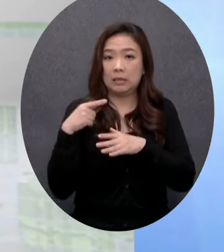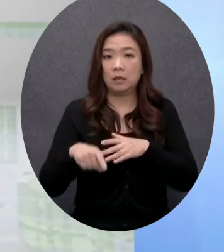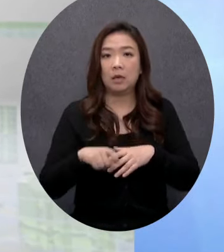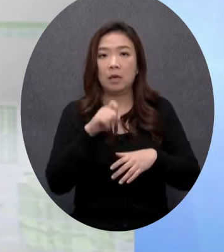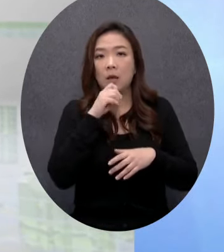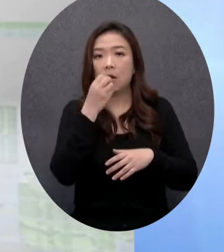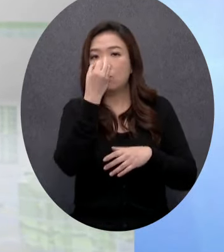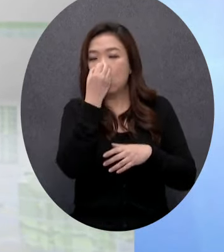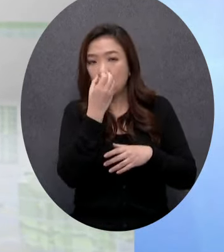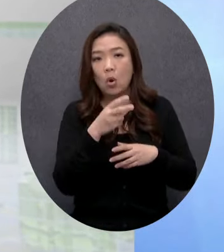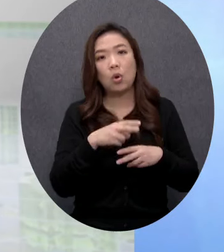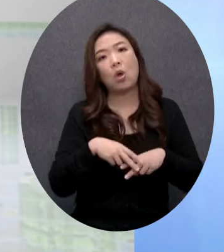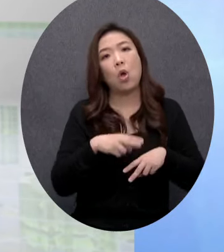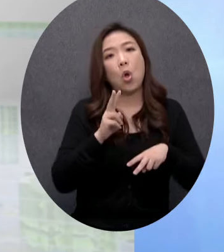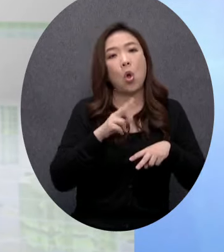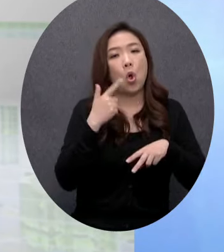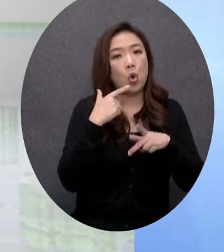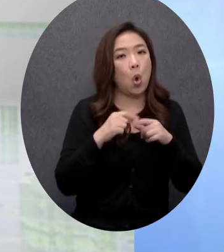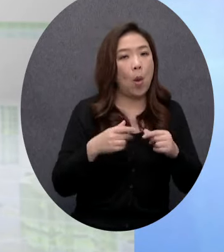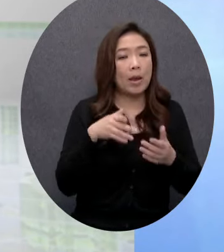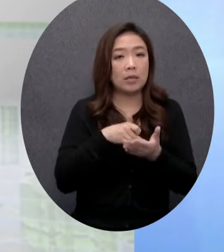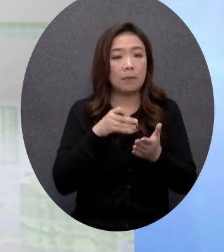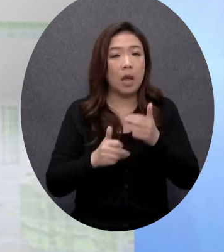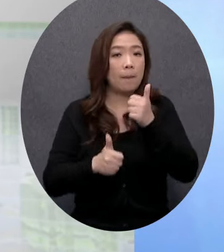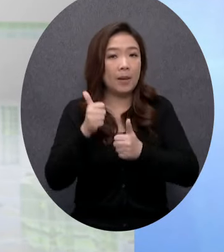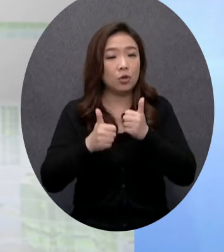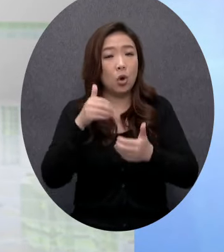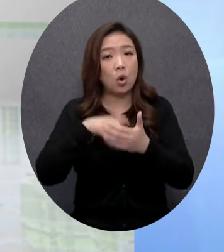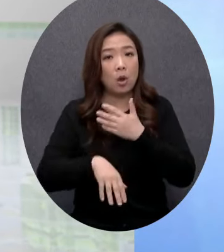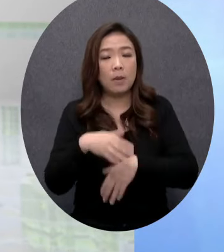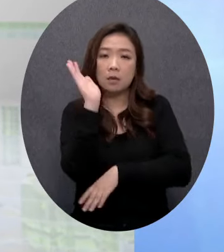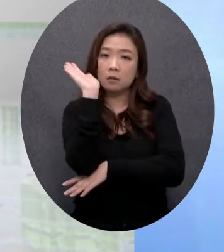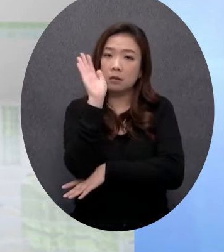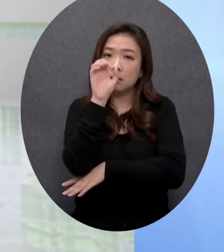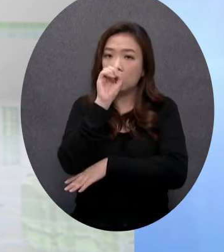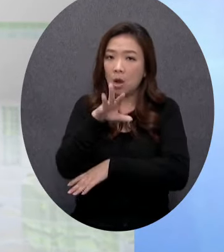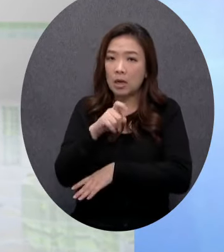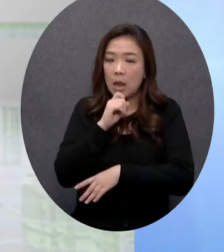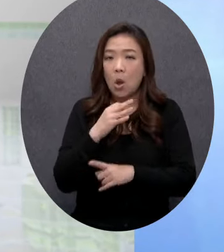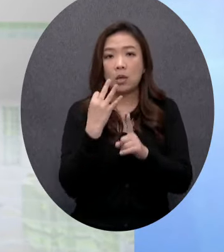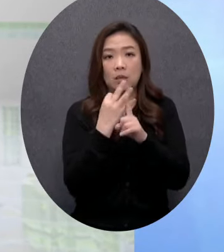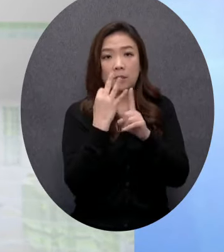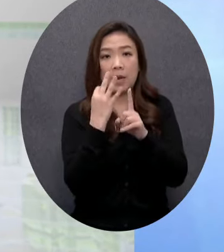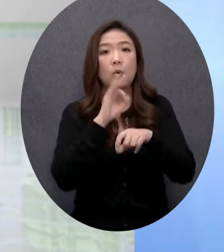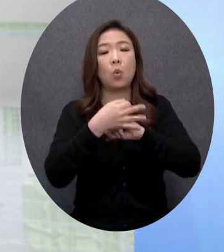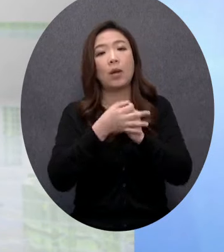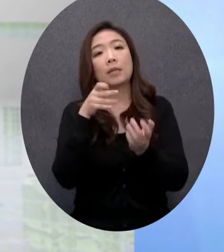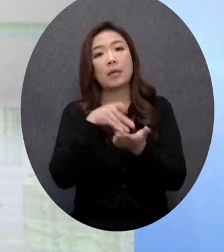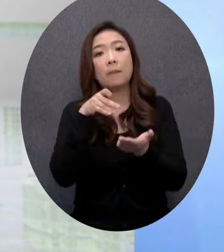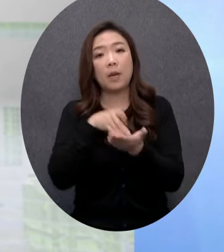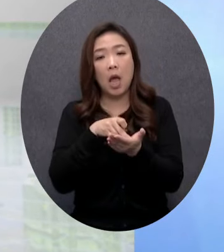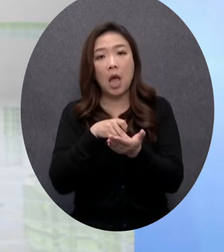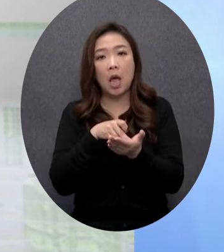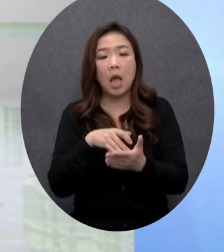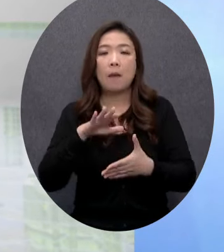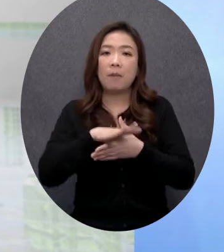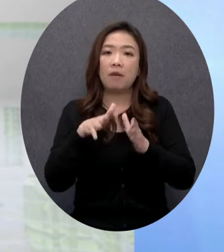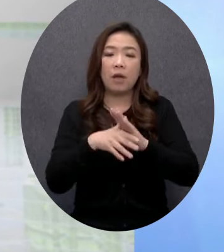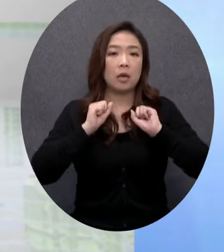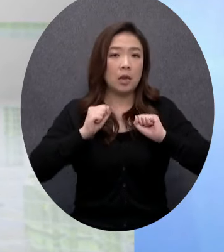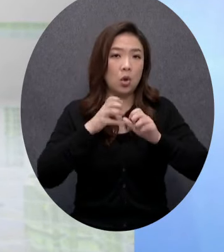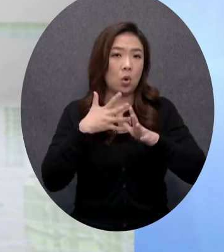香港和中華台北選手參與的賽事入面致辭時提到有13個國家參與。文化體育及旅